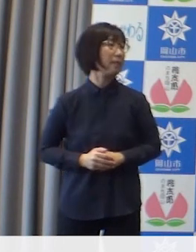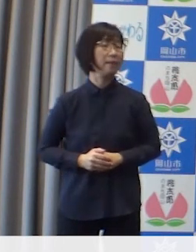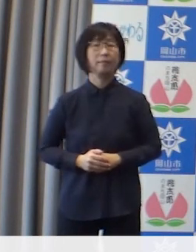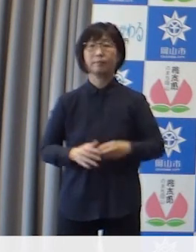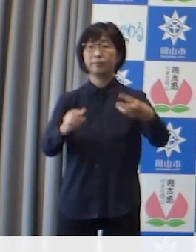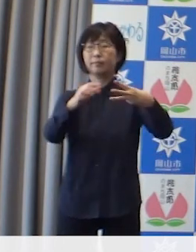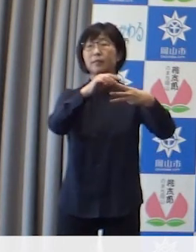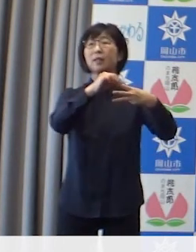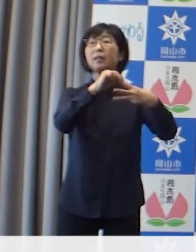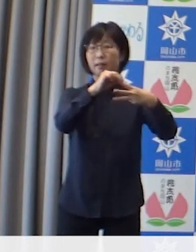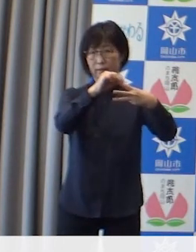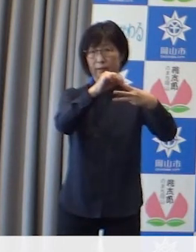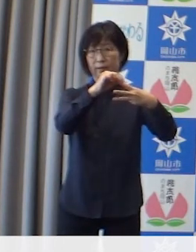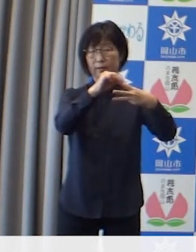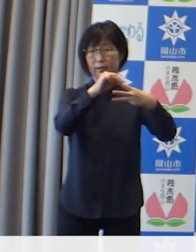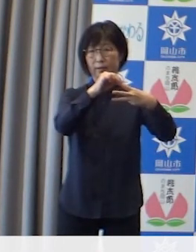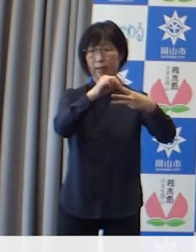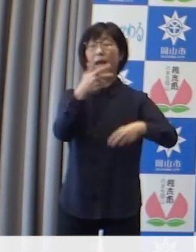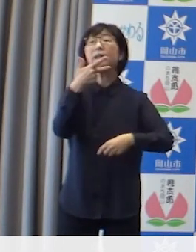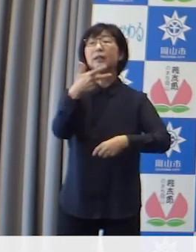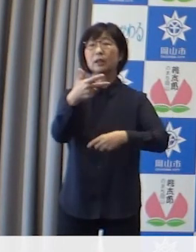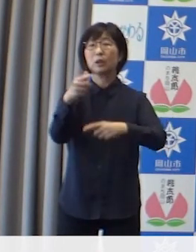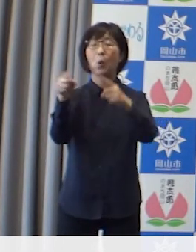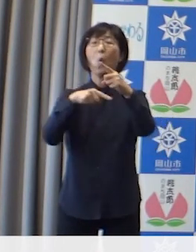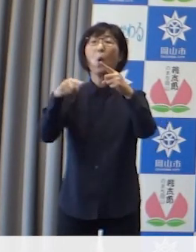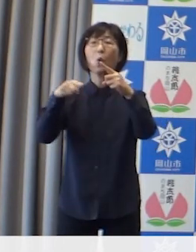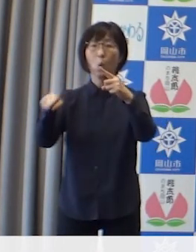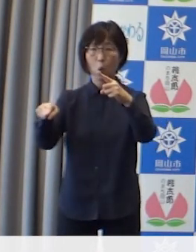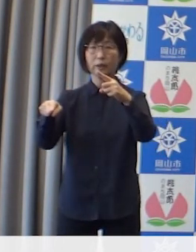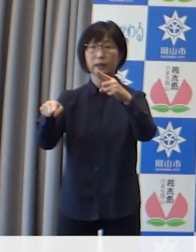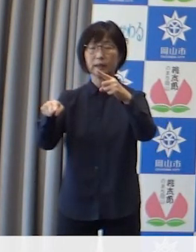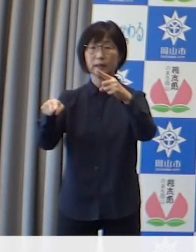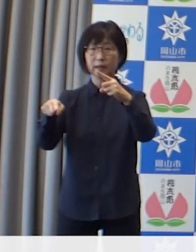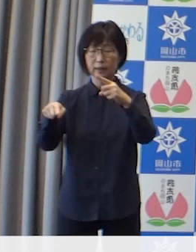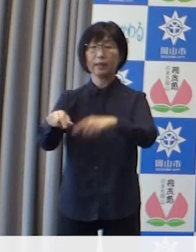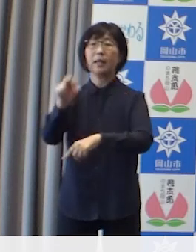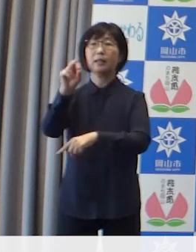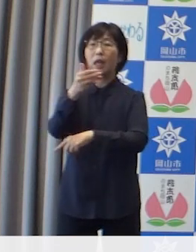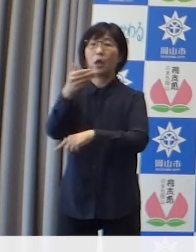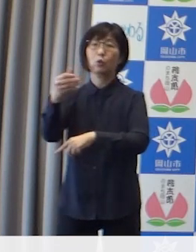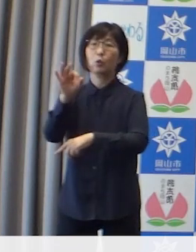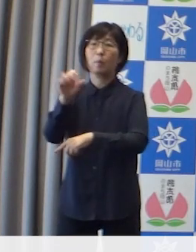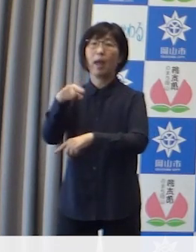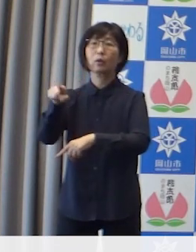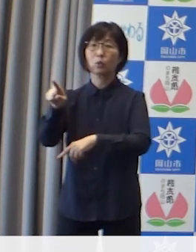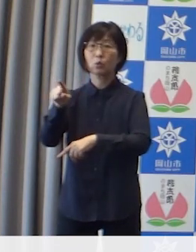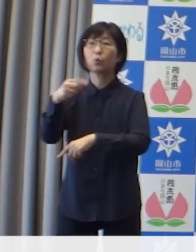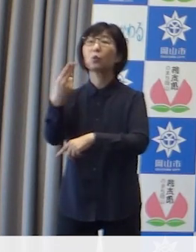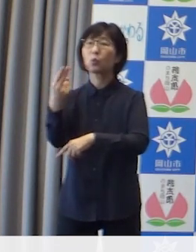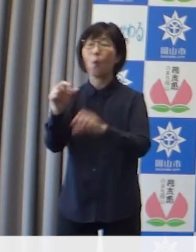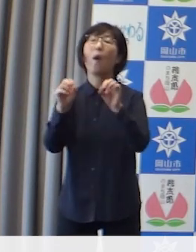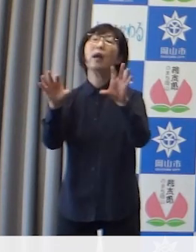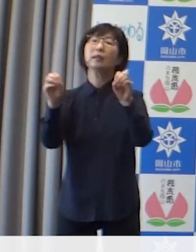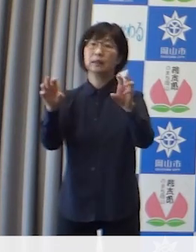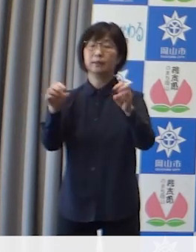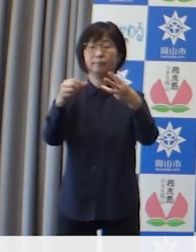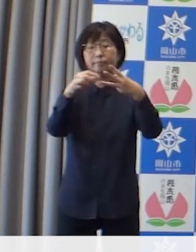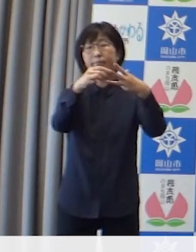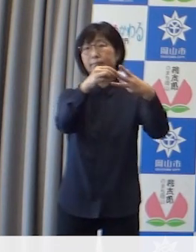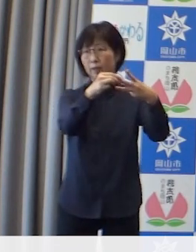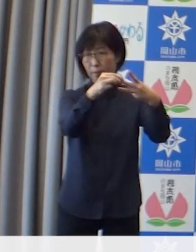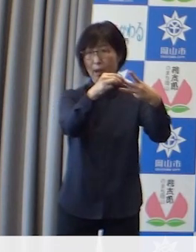一つが市の公式 LINE セグメントの配信であります。2点目